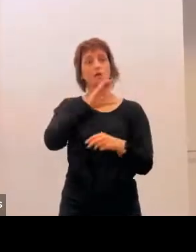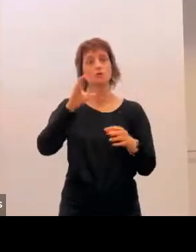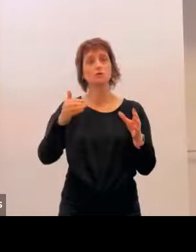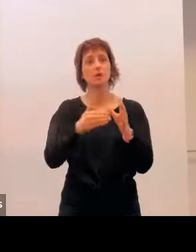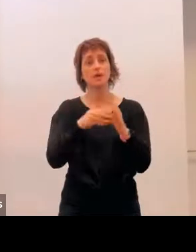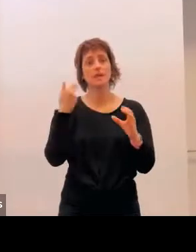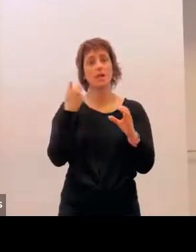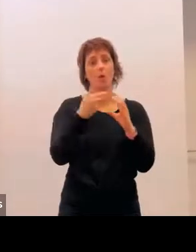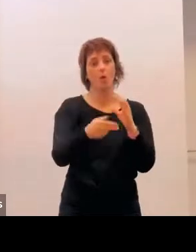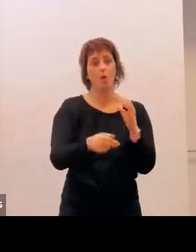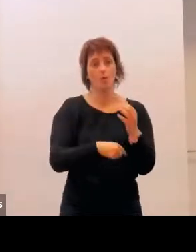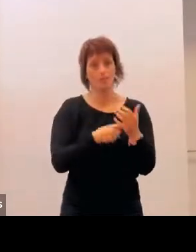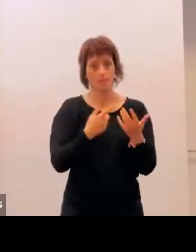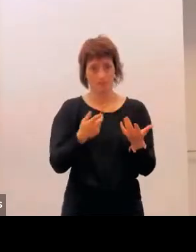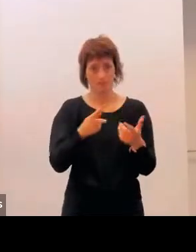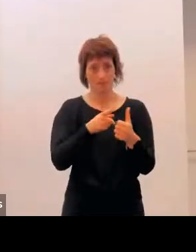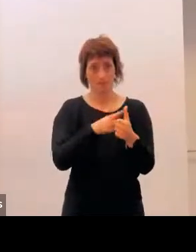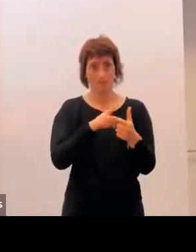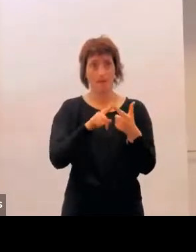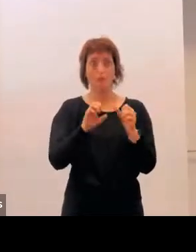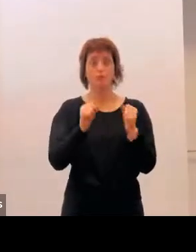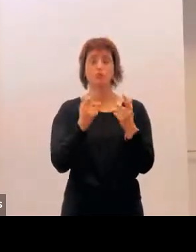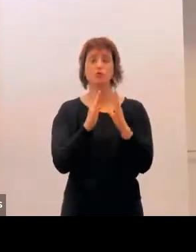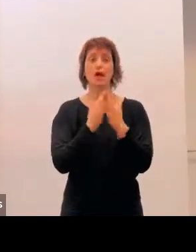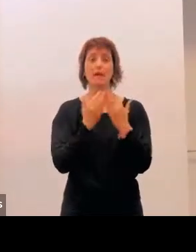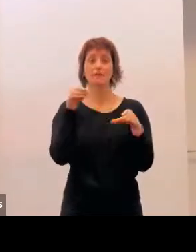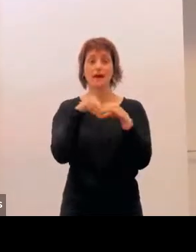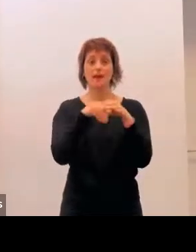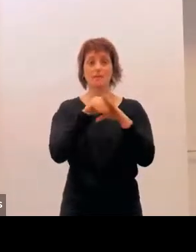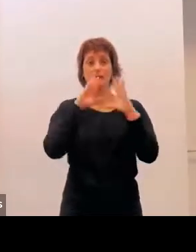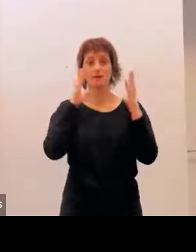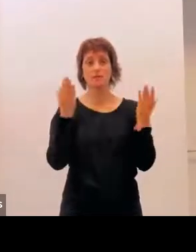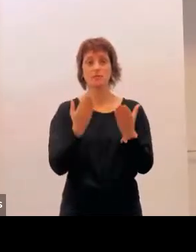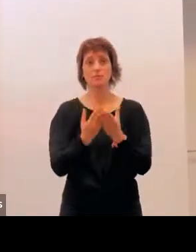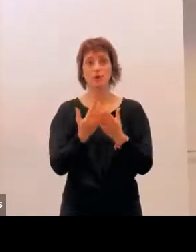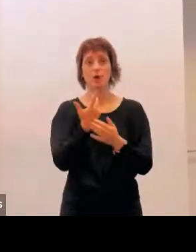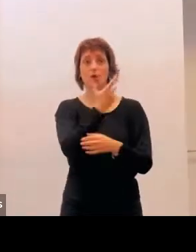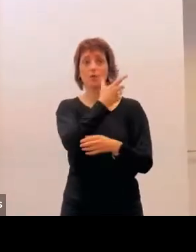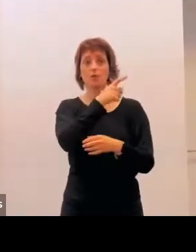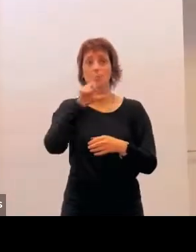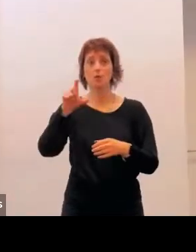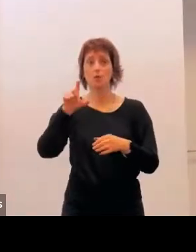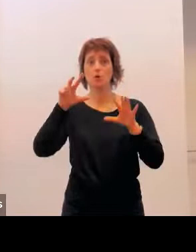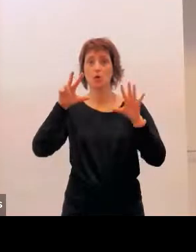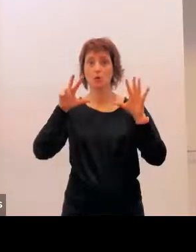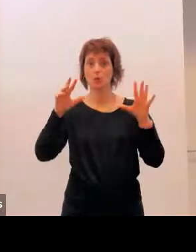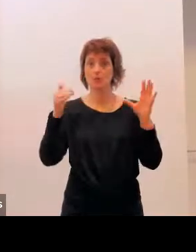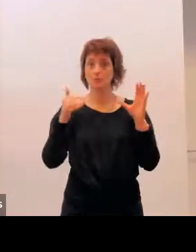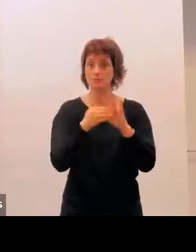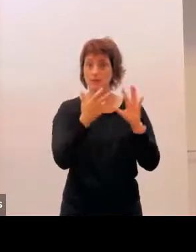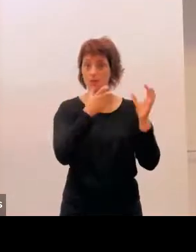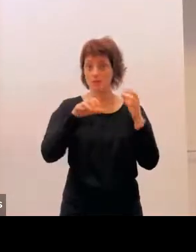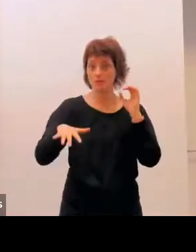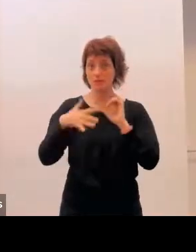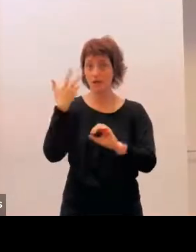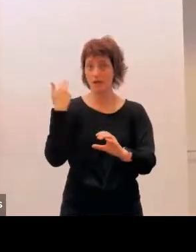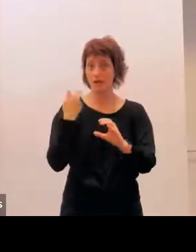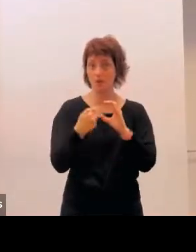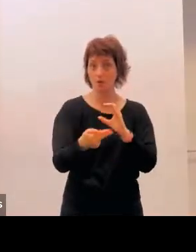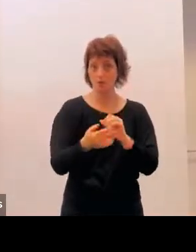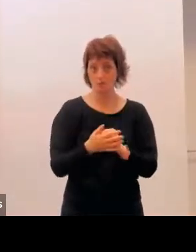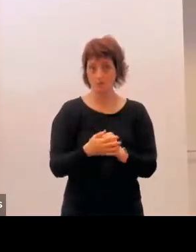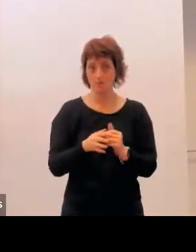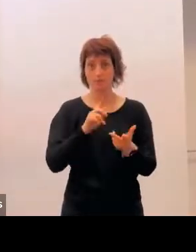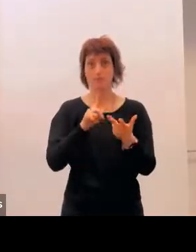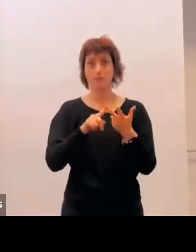euros, de différents livrets d'épargne d'un montant total de 208 815 euros